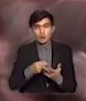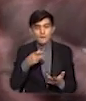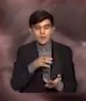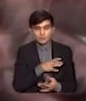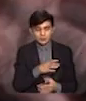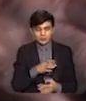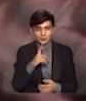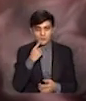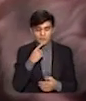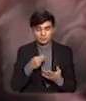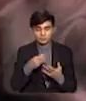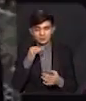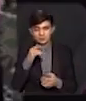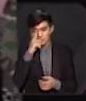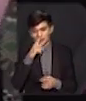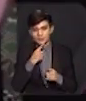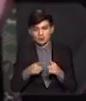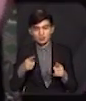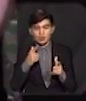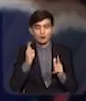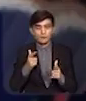бір айдың ішінде дайын болады.